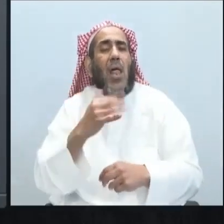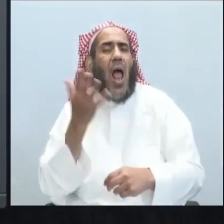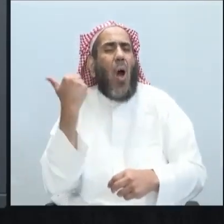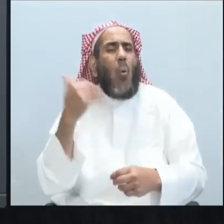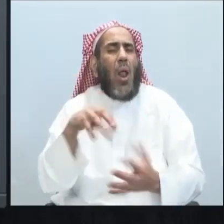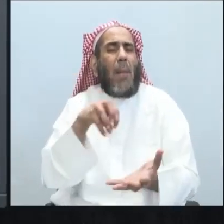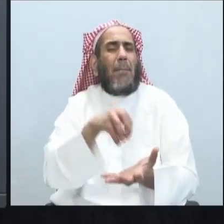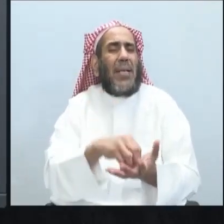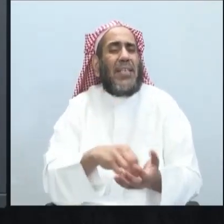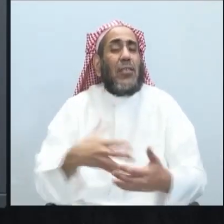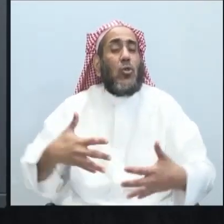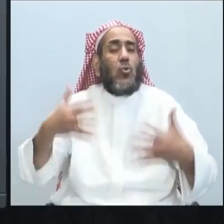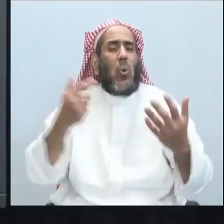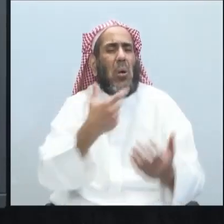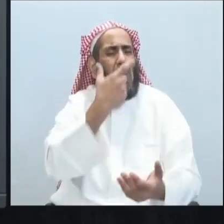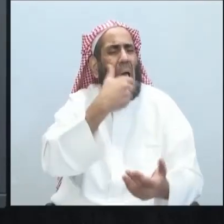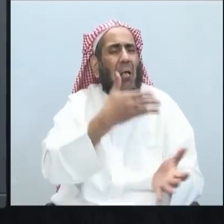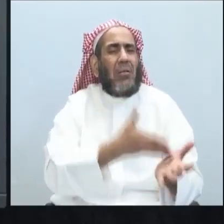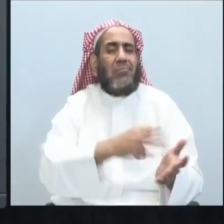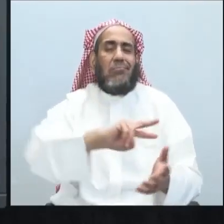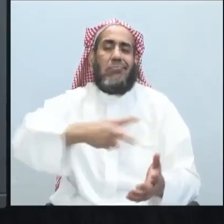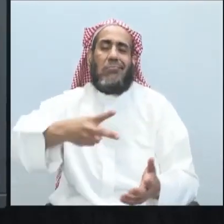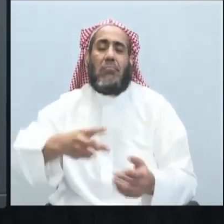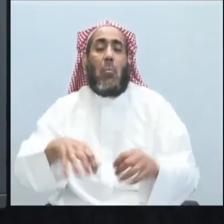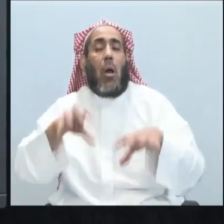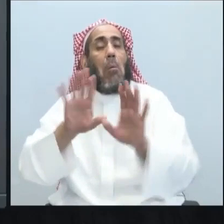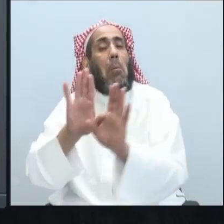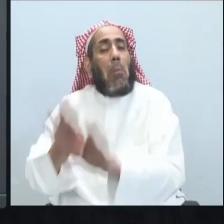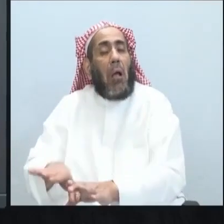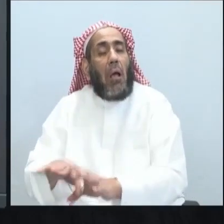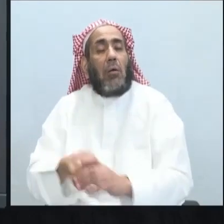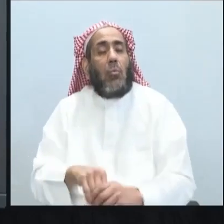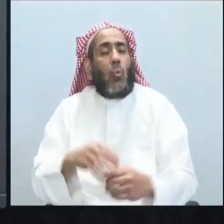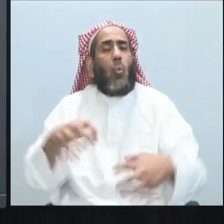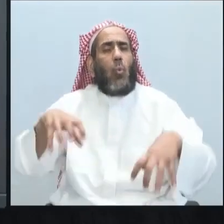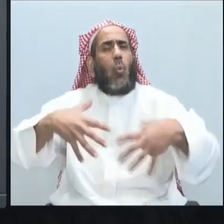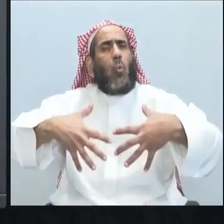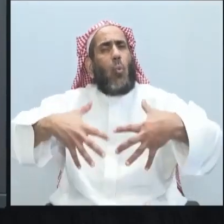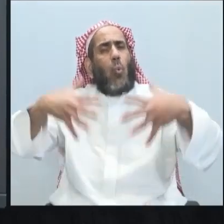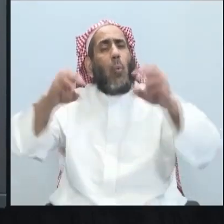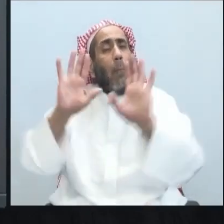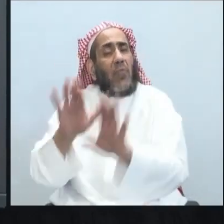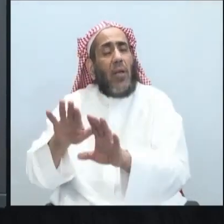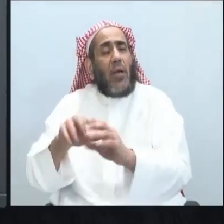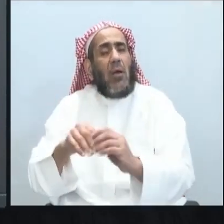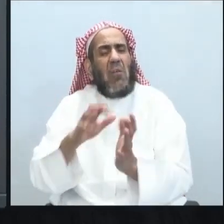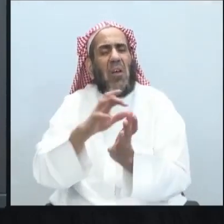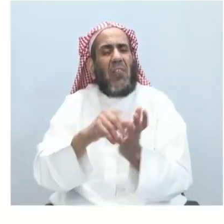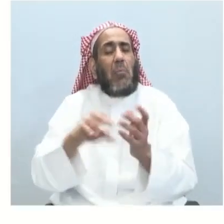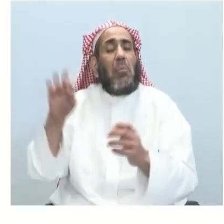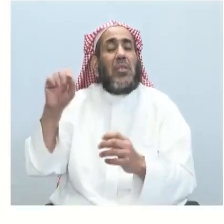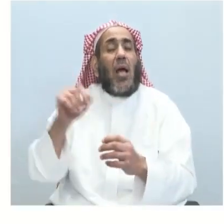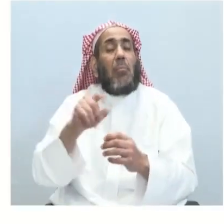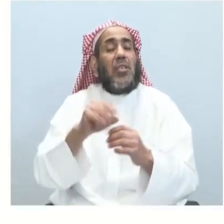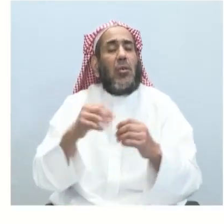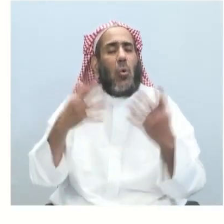كانت يبكيها الشعراء وانما هذا قصر عظيم ما زال مكانه ومازال ايضا قصر ضخم كبير في قفار من البساب س مونس